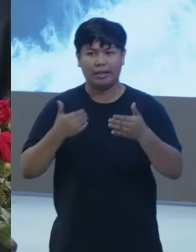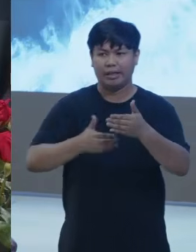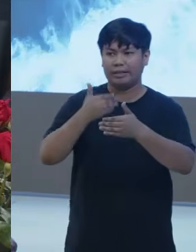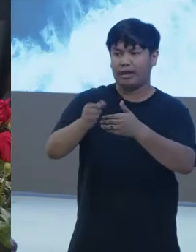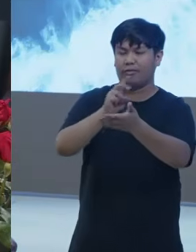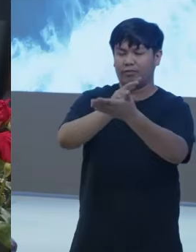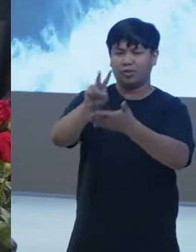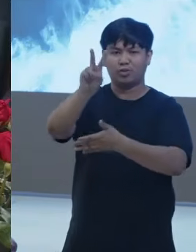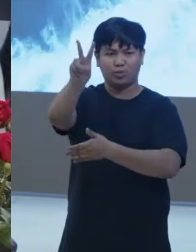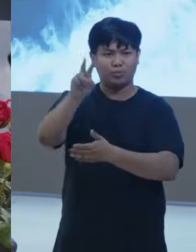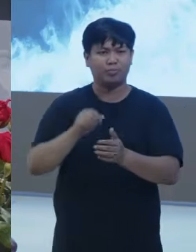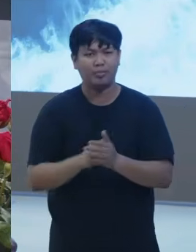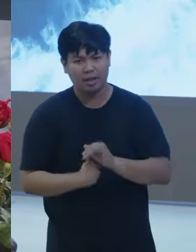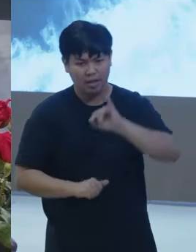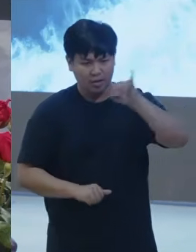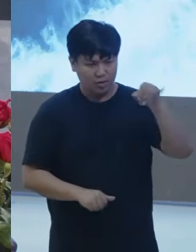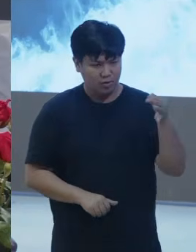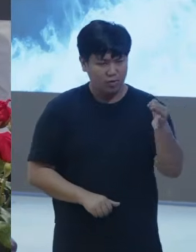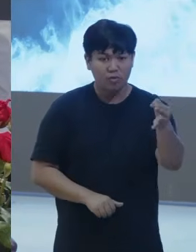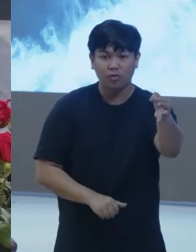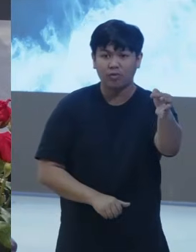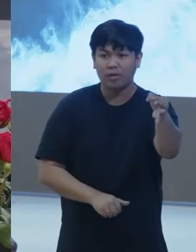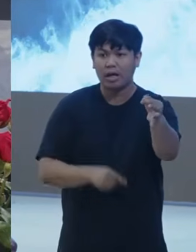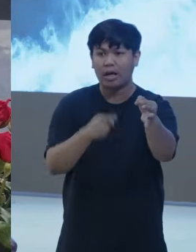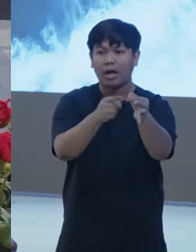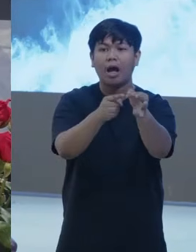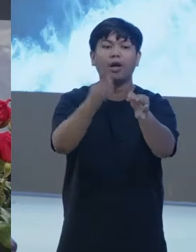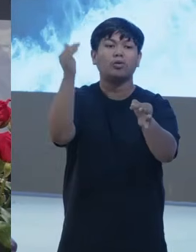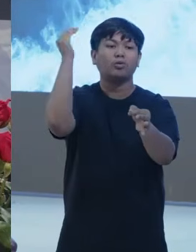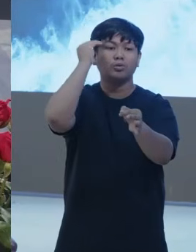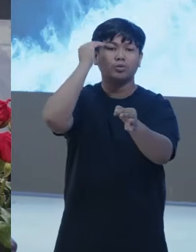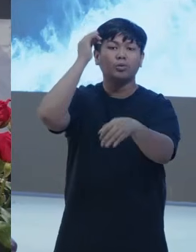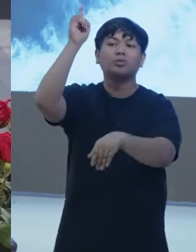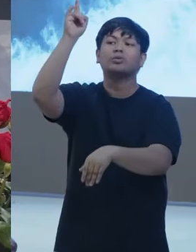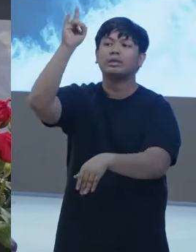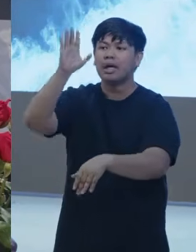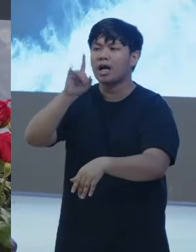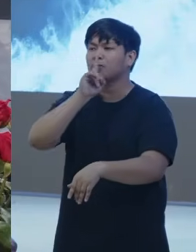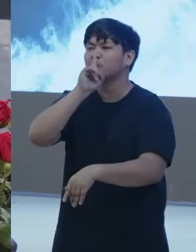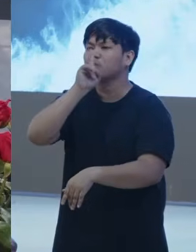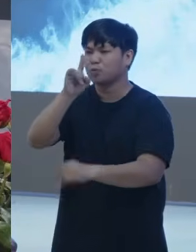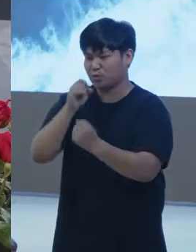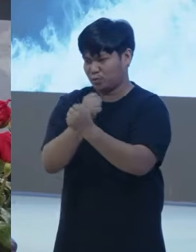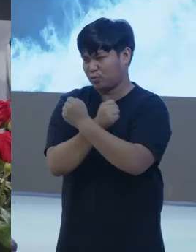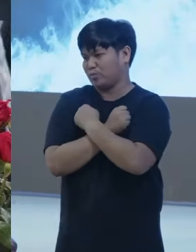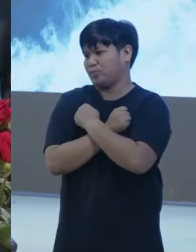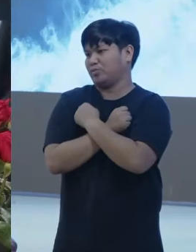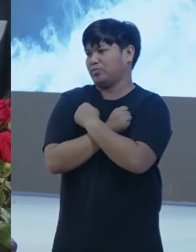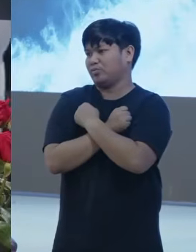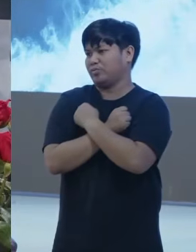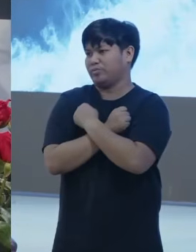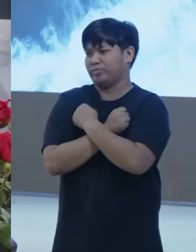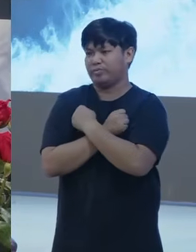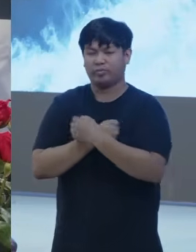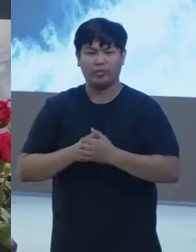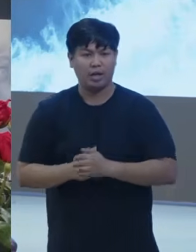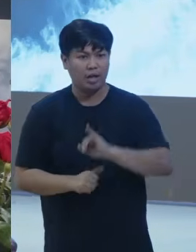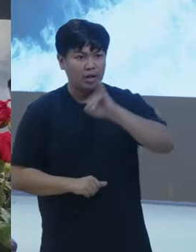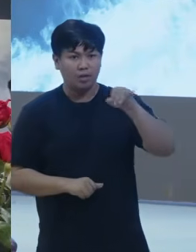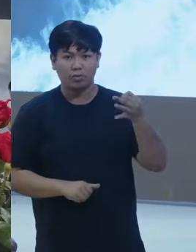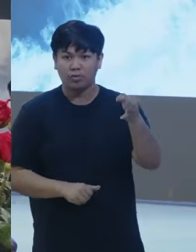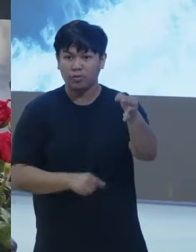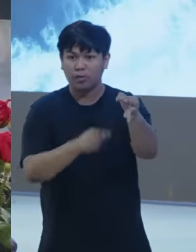ni Jonah tungkol sa tapat na pag-ibig ng Diyos. Dito ka naman magugulat kay Jonah. No? So galit na galit